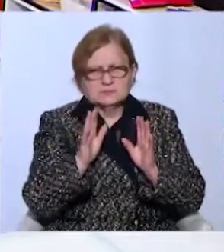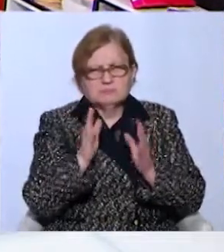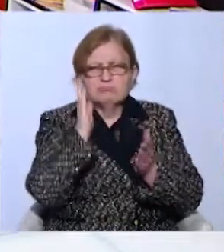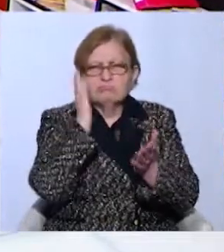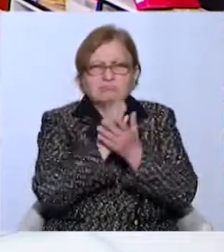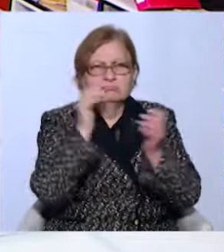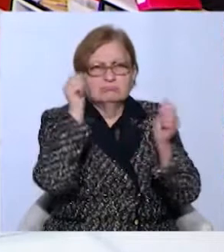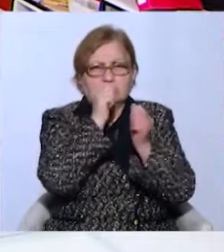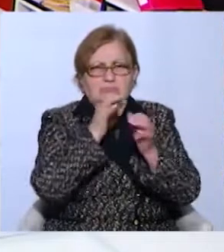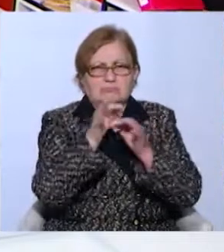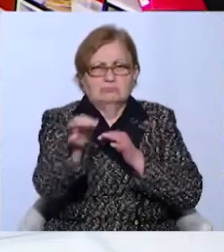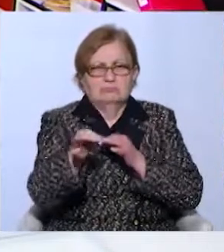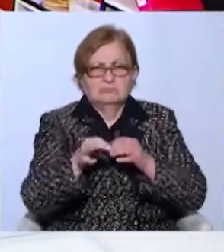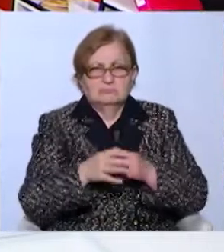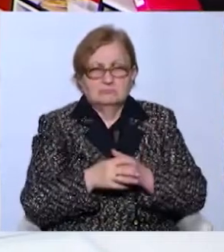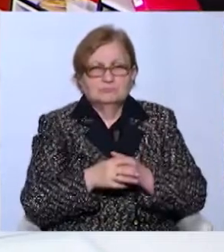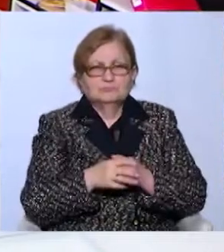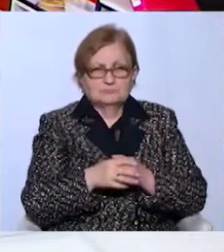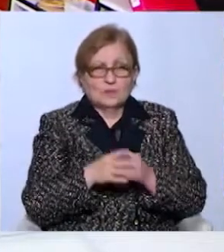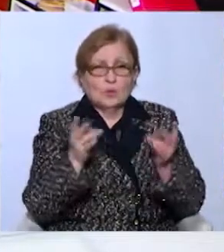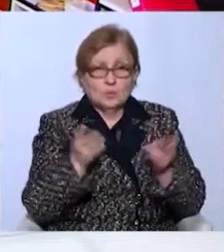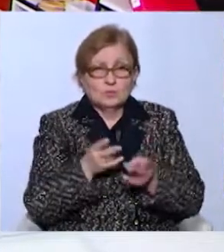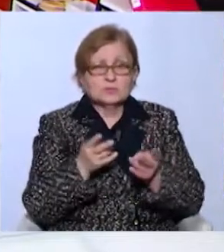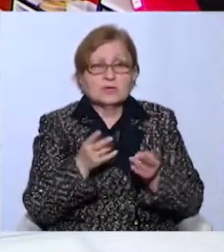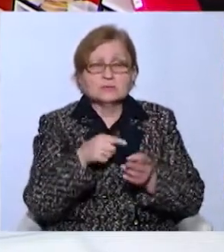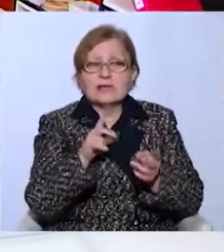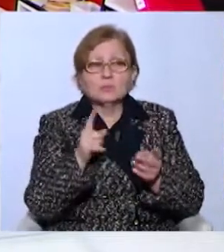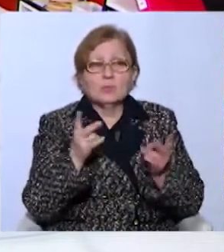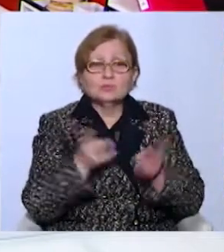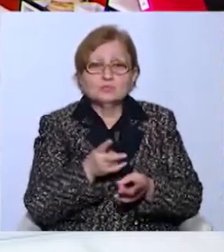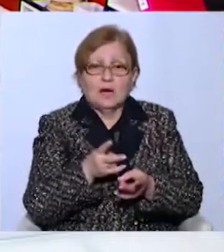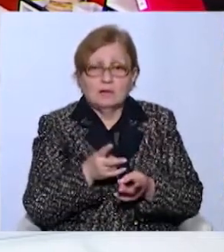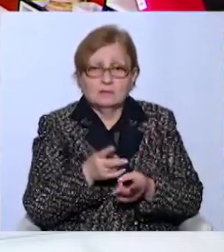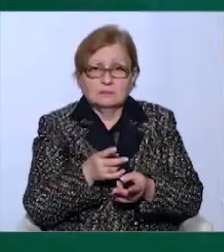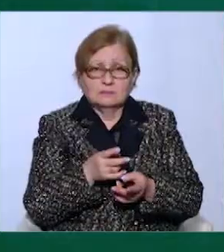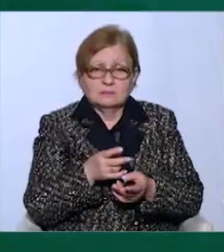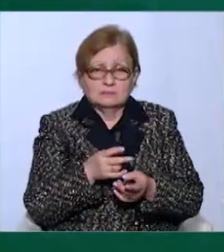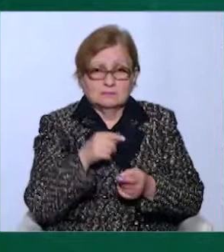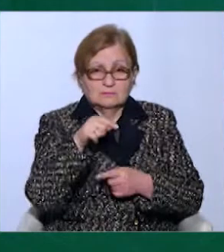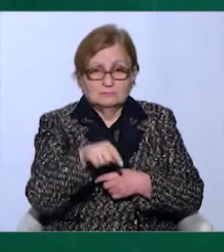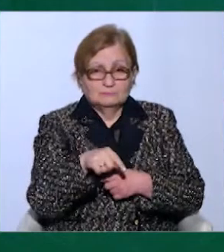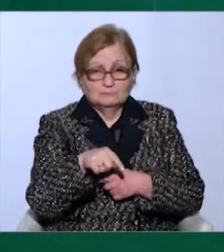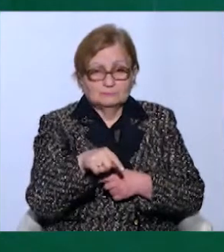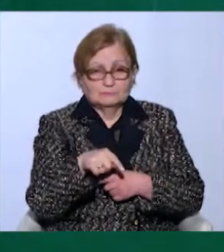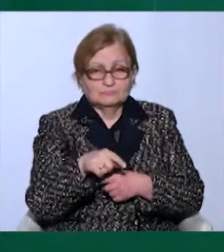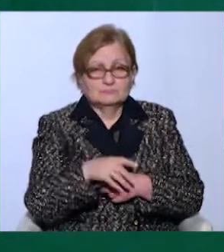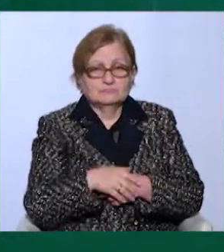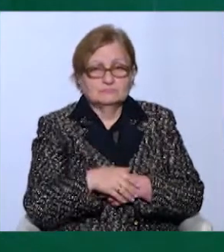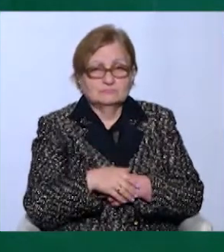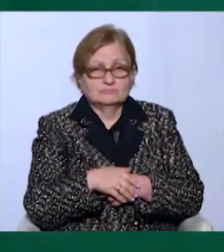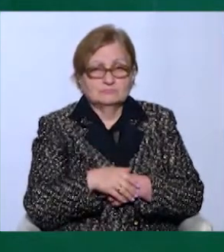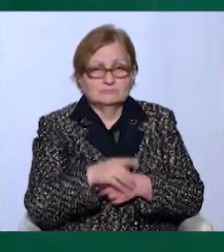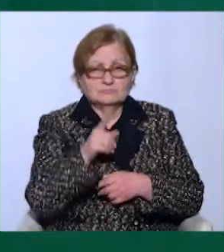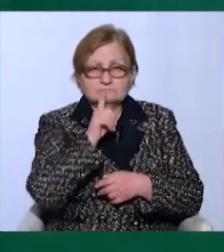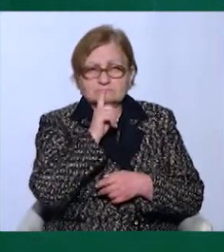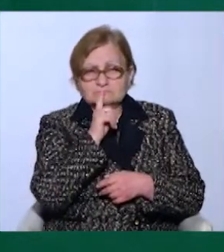khulmet kuedo. Esi yar unda. Gese unda mara rato unda ese. E akku kuero tsa tunde